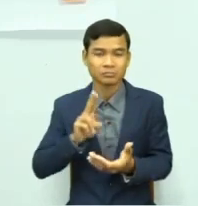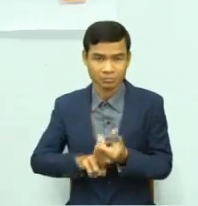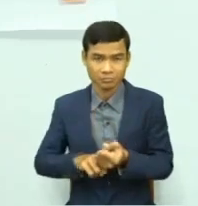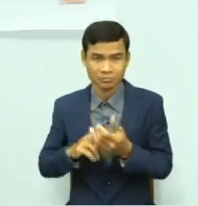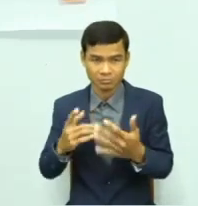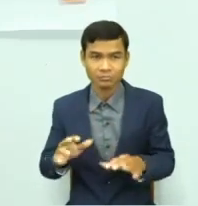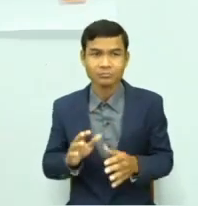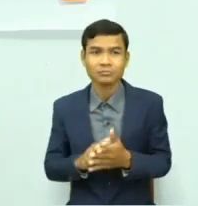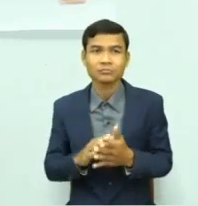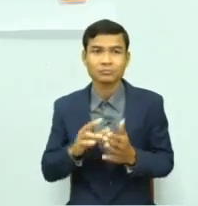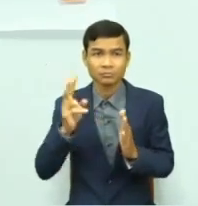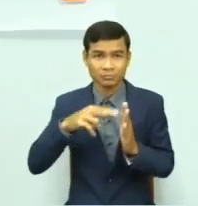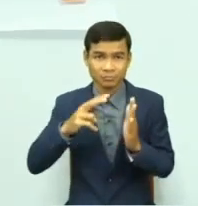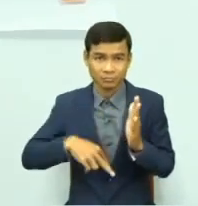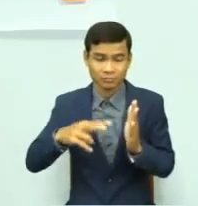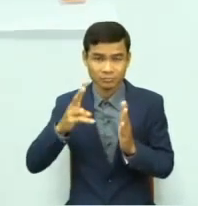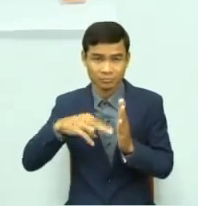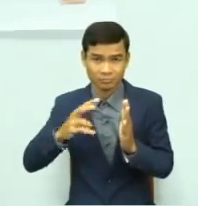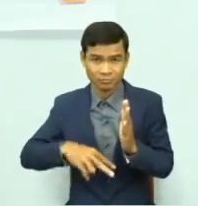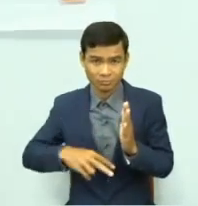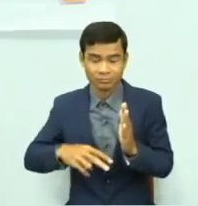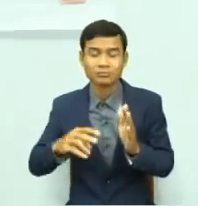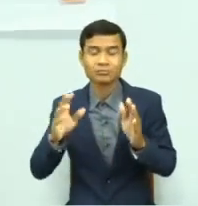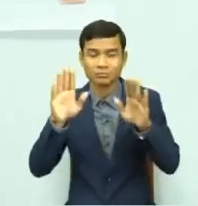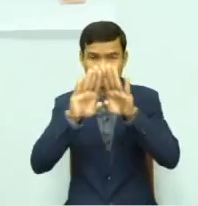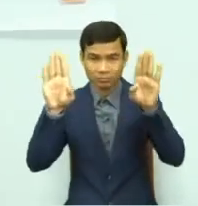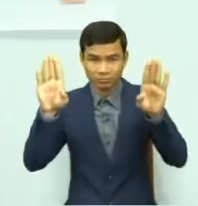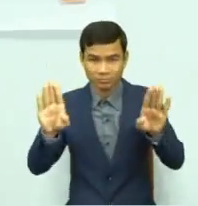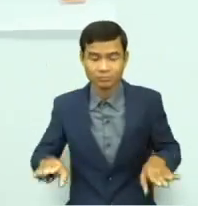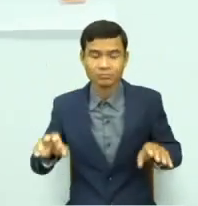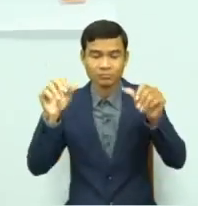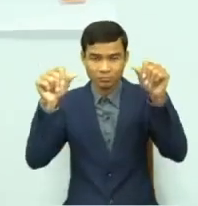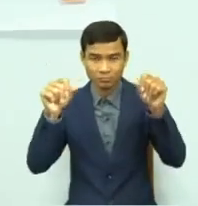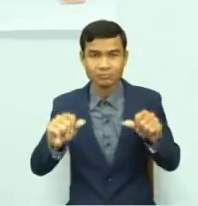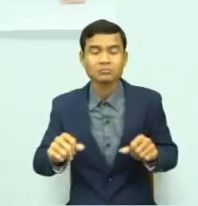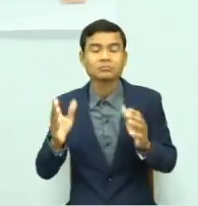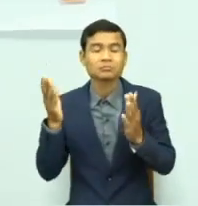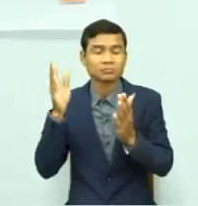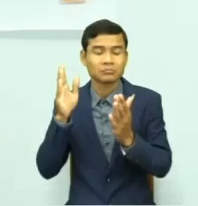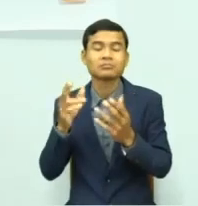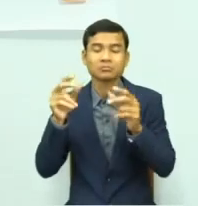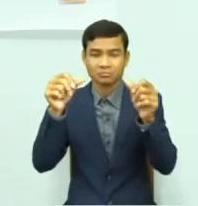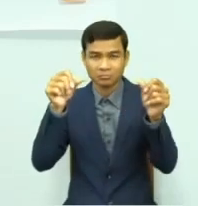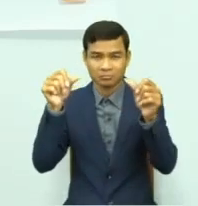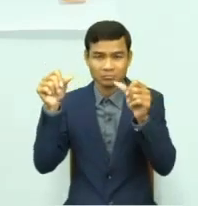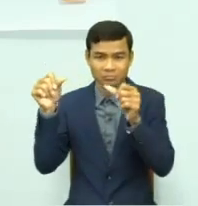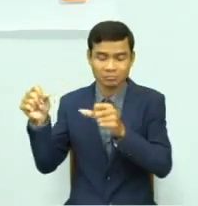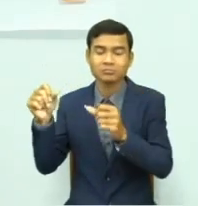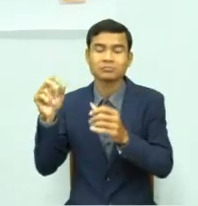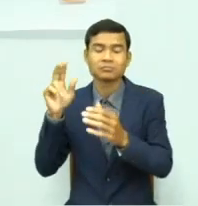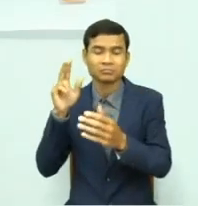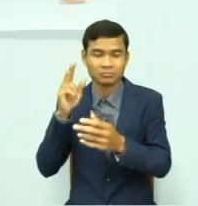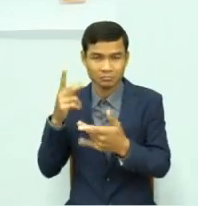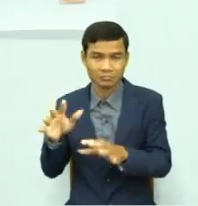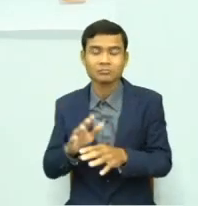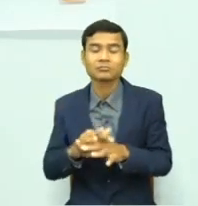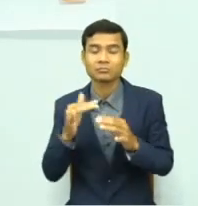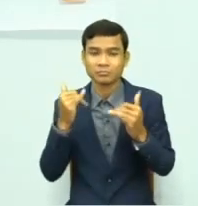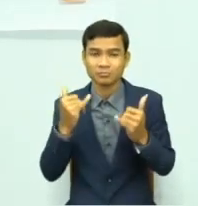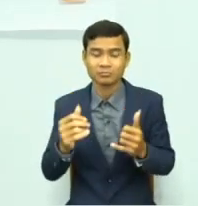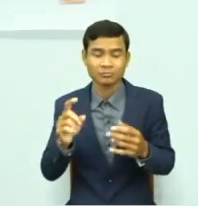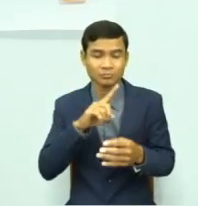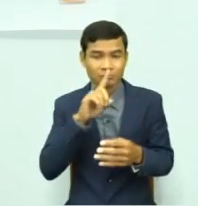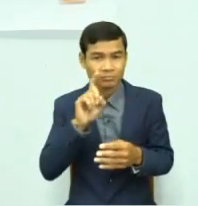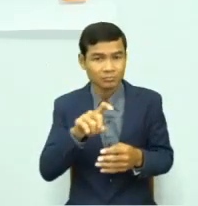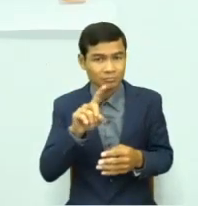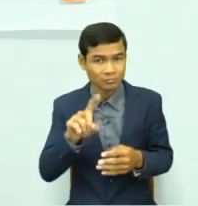hời chà chung phú ạ tạ bọt nà lươi cà đạc hiến. Chà có nè cừu băng bật rồi rồi hời đà nà con. Ta tỏ lỡ dương cho ruông chai xâm